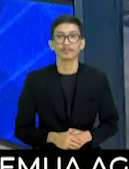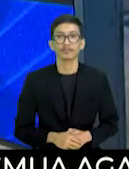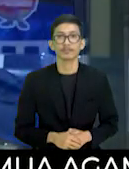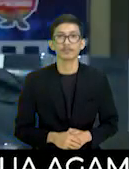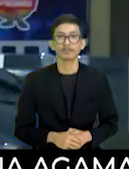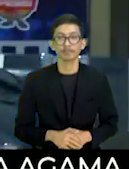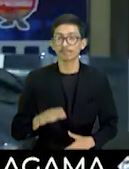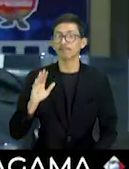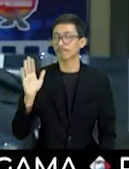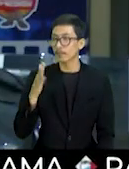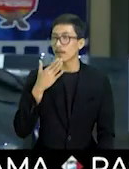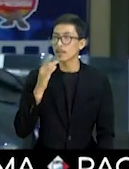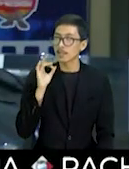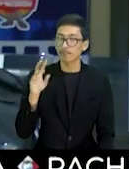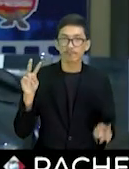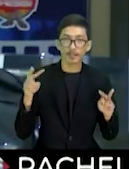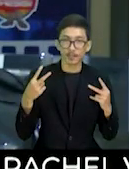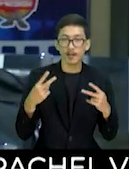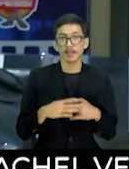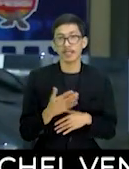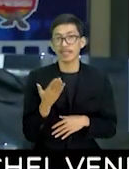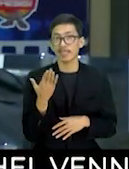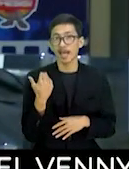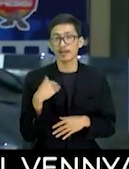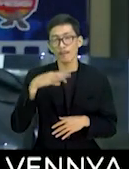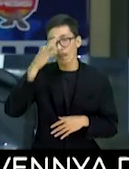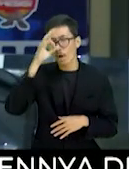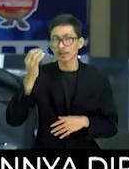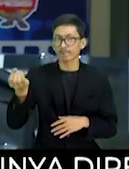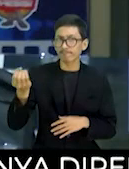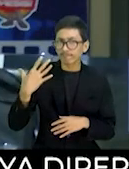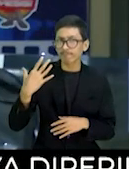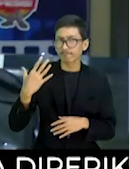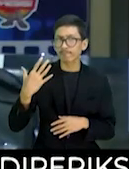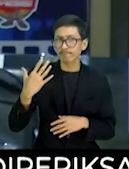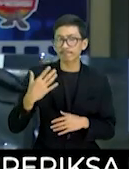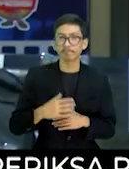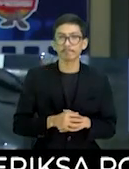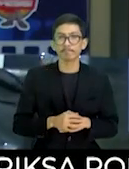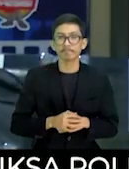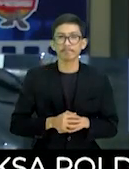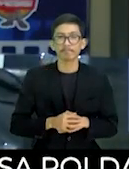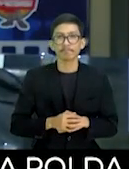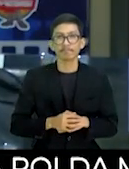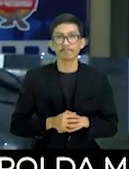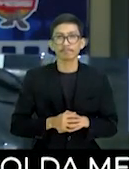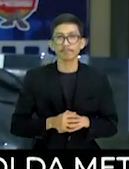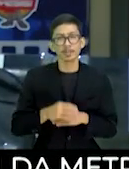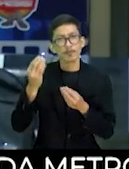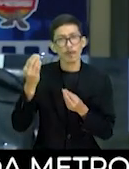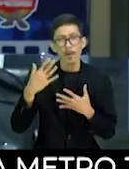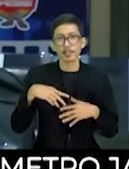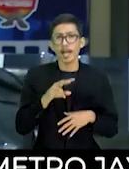Ya, selamat siang Lady dan juga pemirsa. Berdasarkan keterangan dari Dirlantas Polda Metro Jaya, Kombes Pol Sambodo Purnomo Yogo, tadi menginformasikan